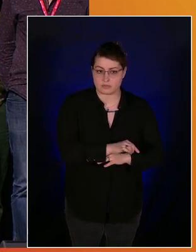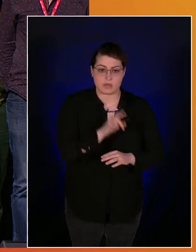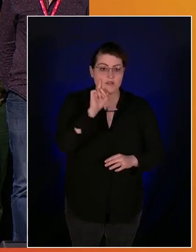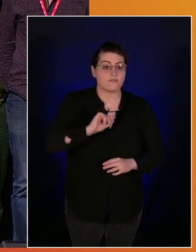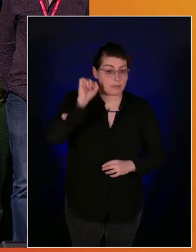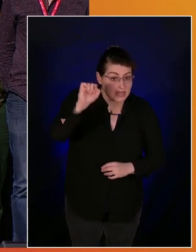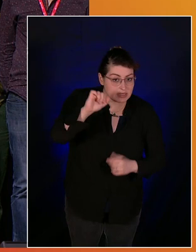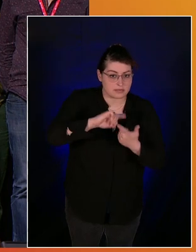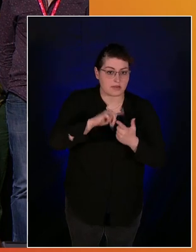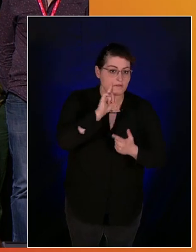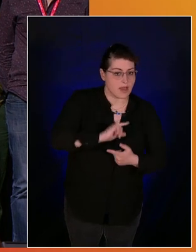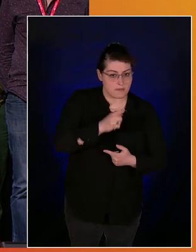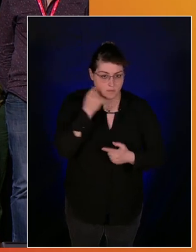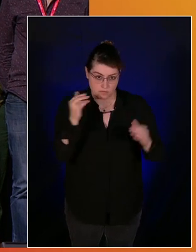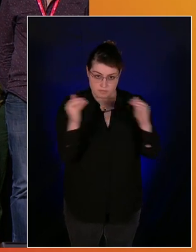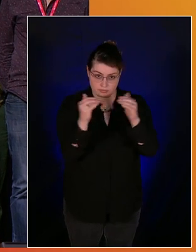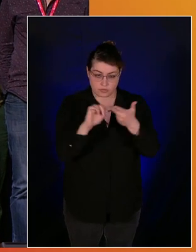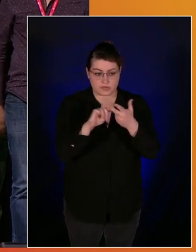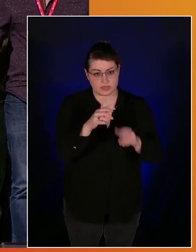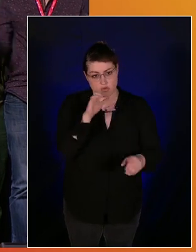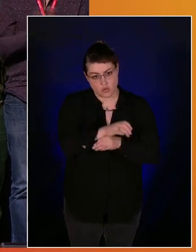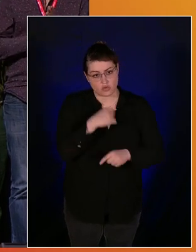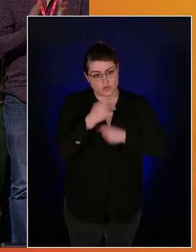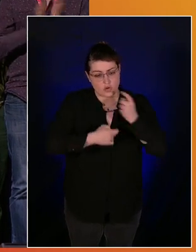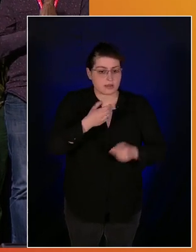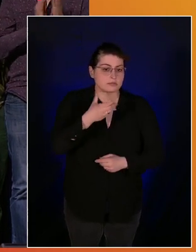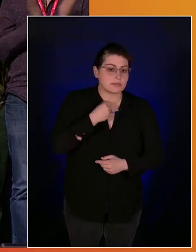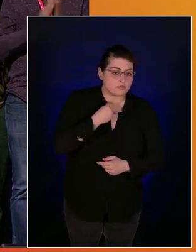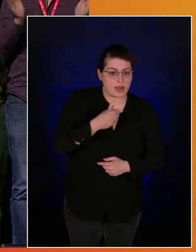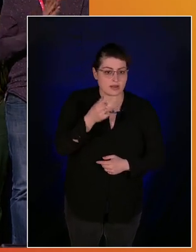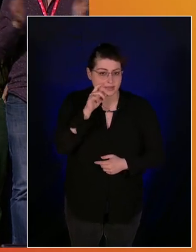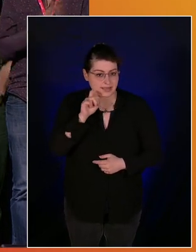féminisme, d'égalité femmes-hommes et de lutte contre les violences sexistes et sexuelles.